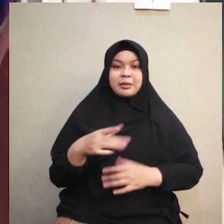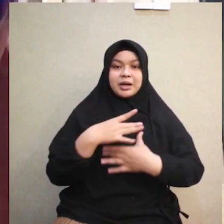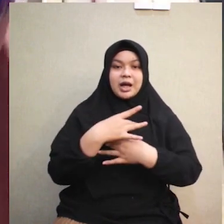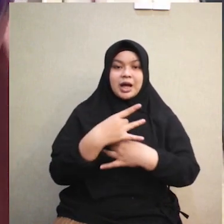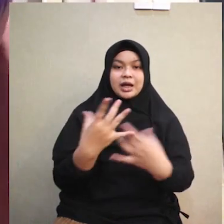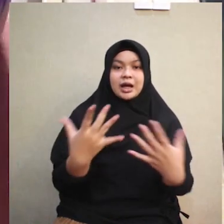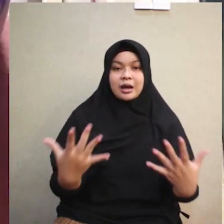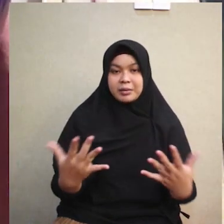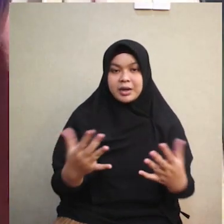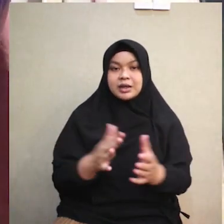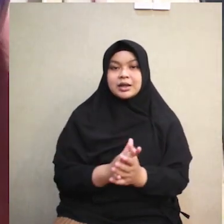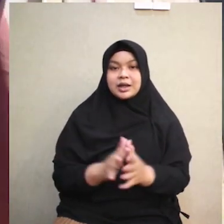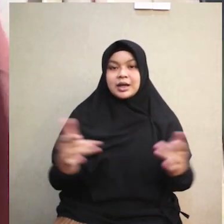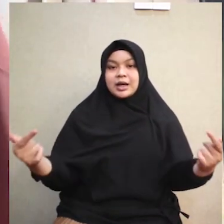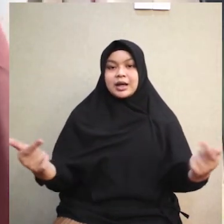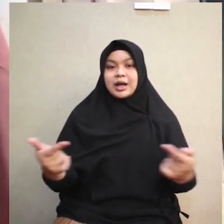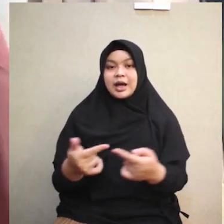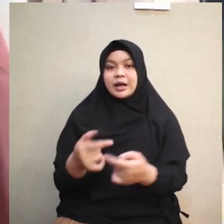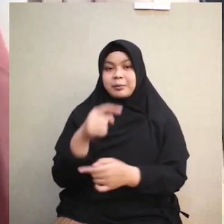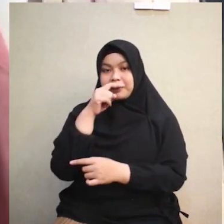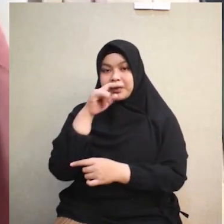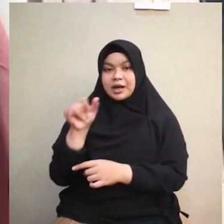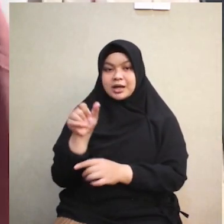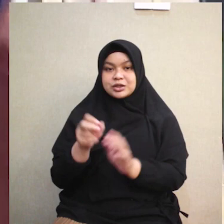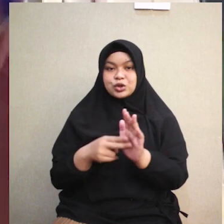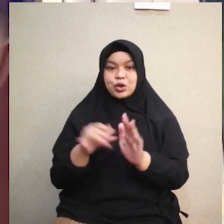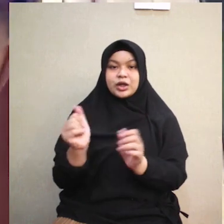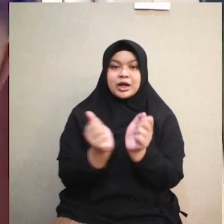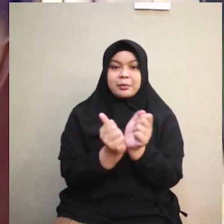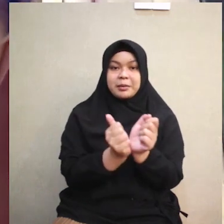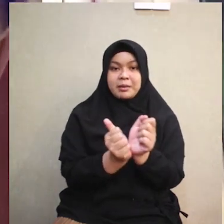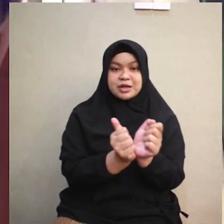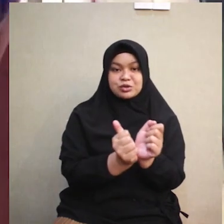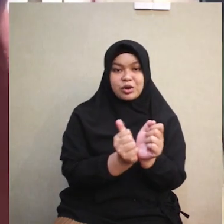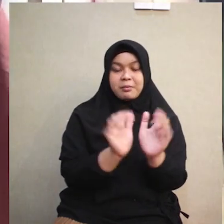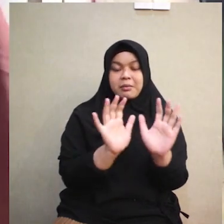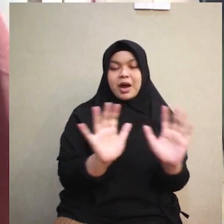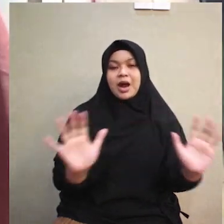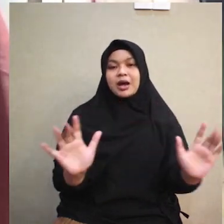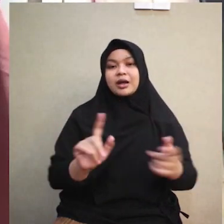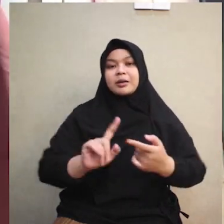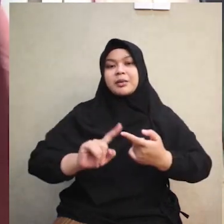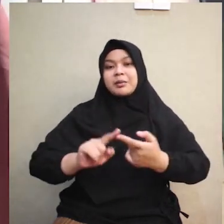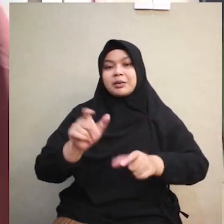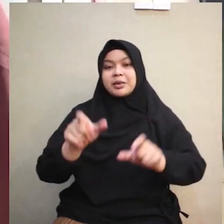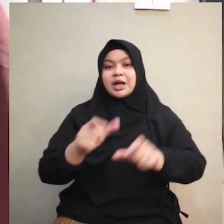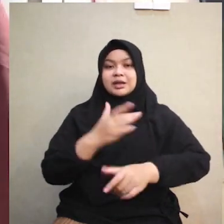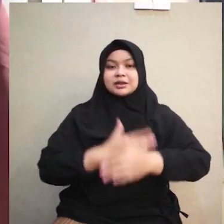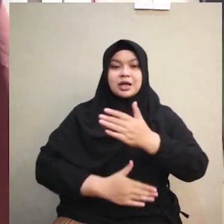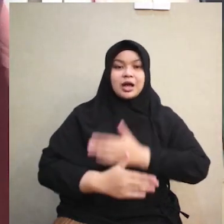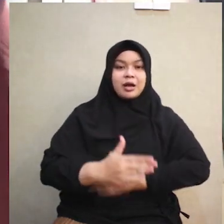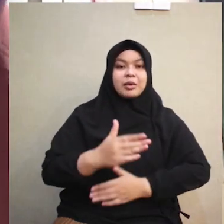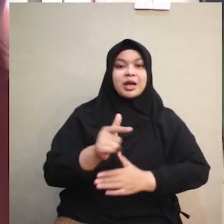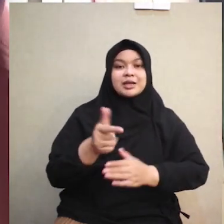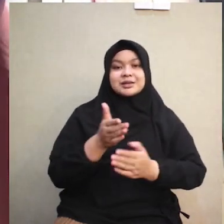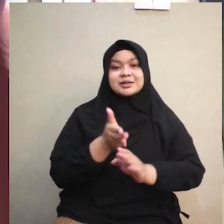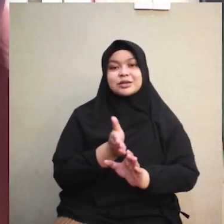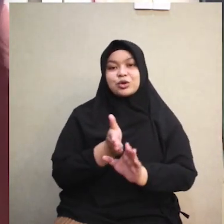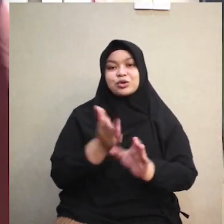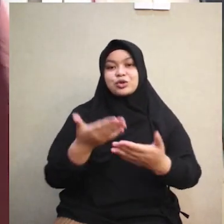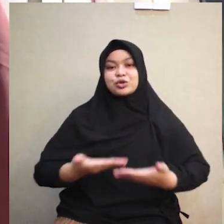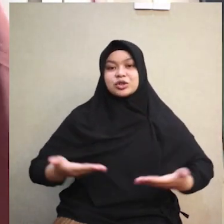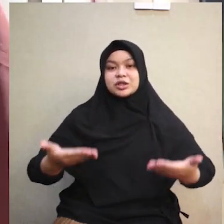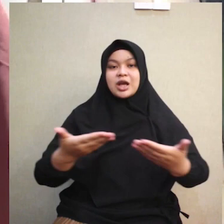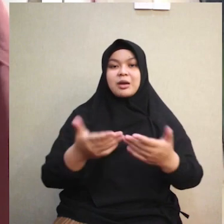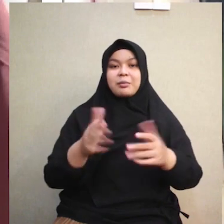terkait tadi Mas Joni sampaikan seperti pemasungan kemudian masih banyaknya rekan-rekan disabilitas psiko sosial yang